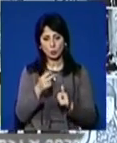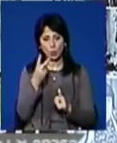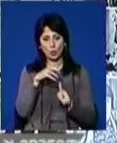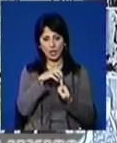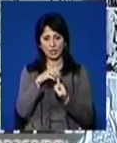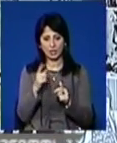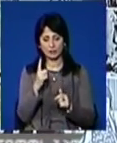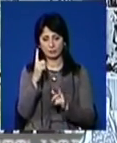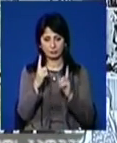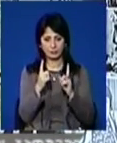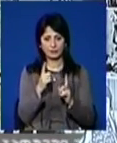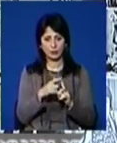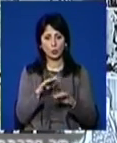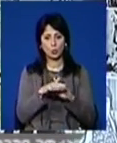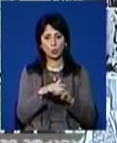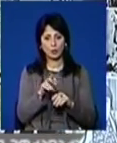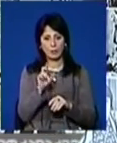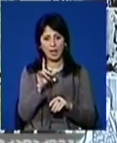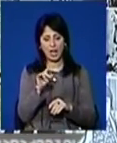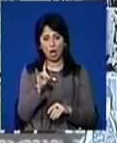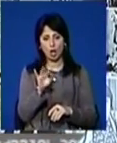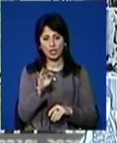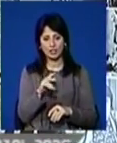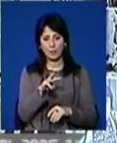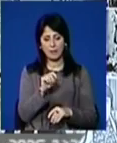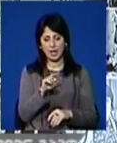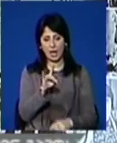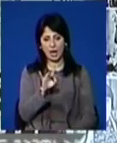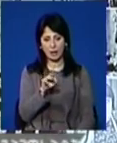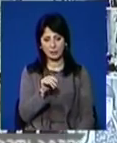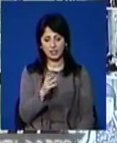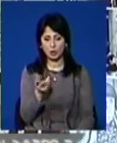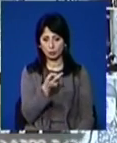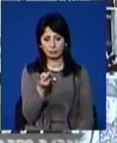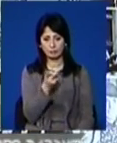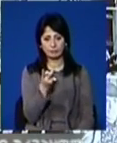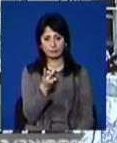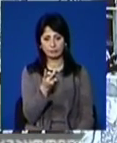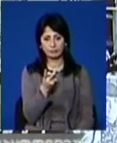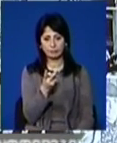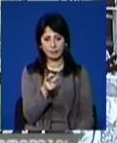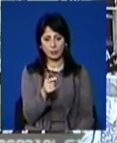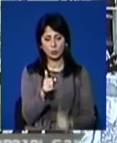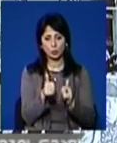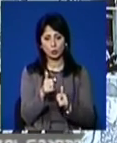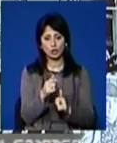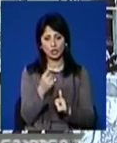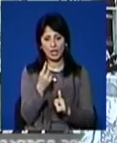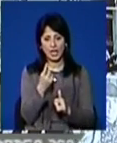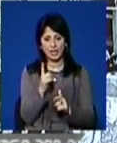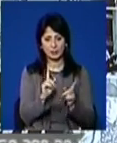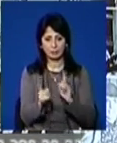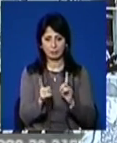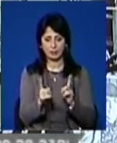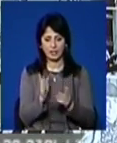ლიდერი გვყავს, ორი მაქსიმალური ქულები აქვს ბელა ხოტენაშვილის და მერი არაბიძეს, თუმცა უნდა აღნიშნოს, რომ ამ ორ ტურში მხოლოდ ერთი ფრეგატი,